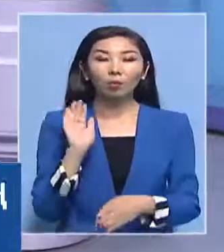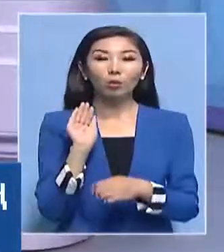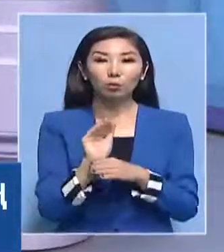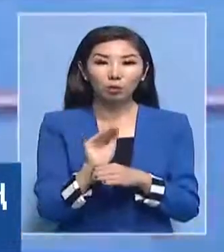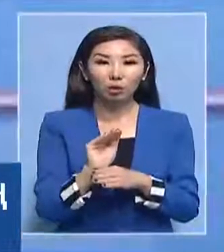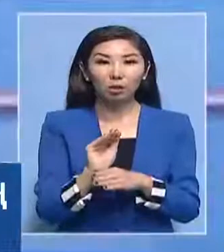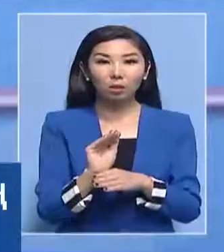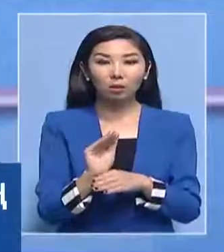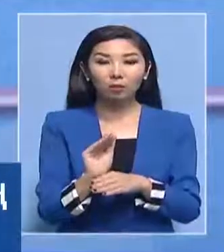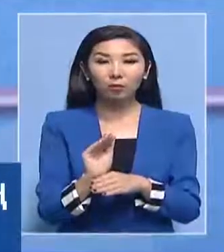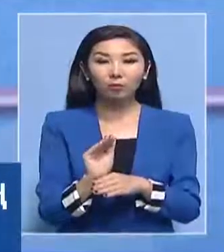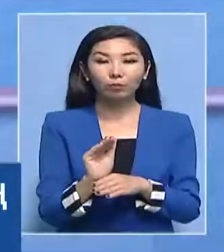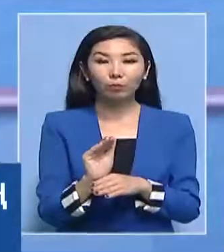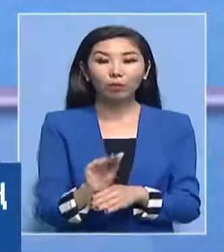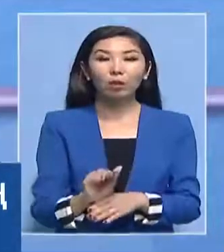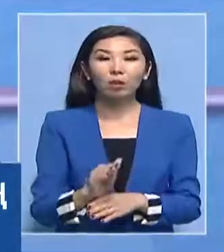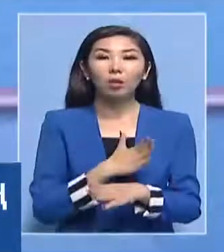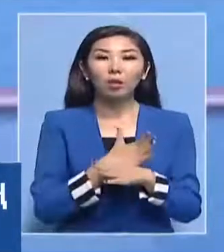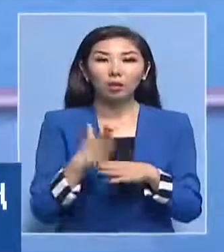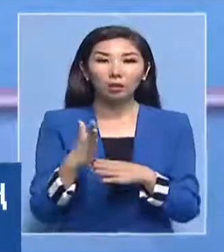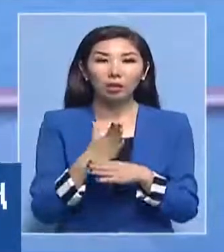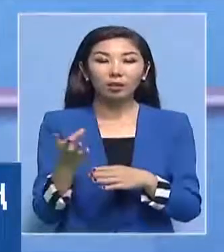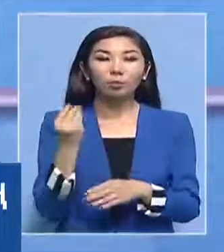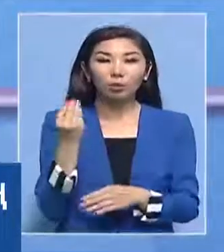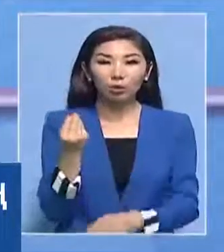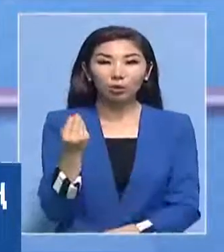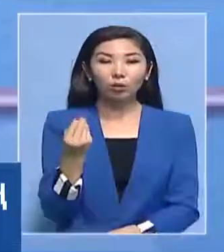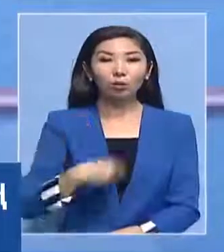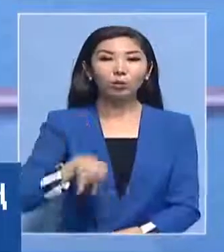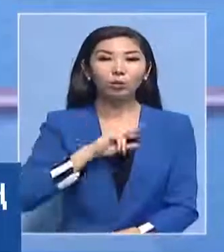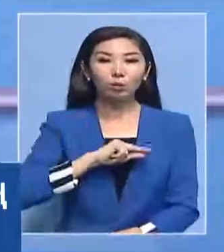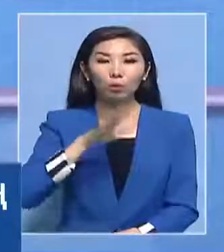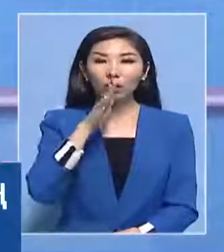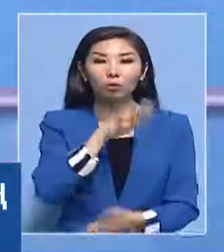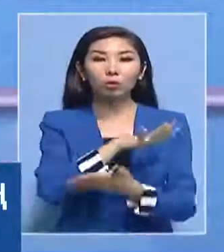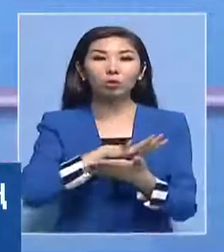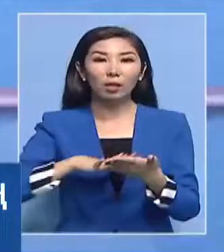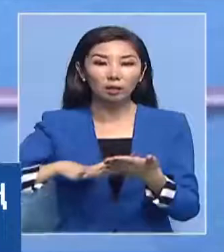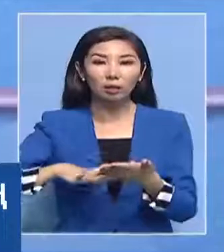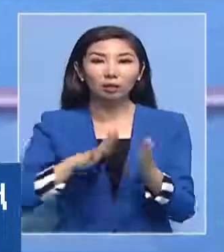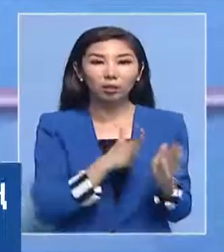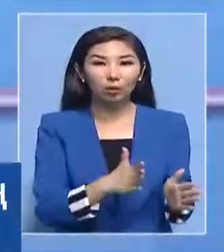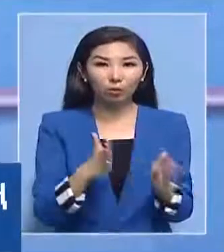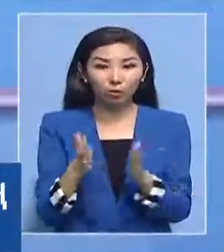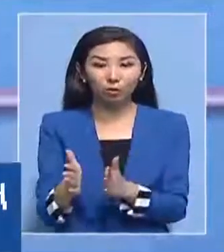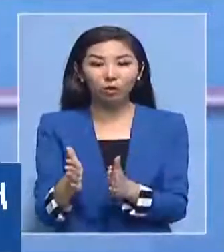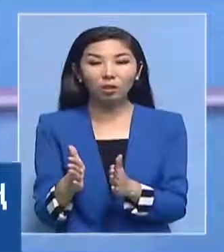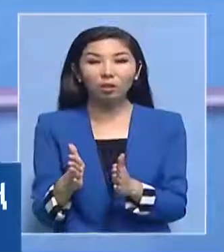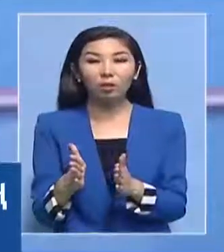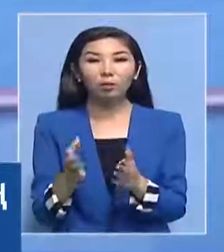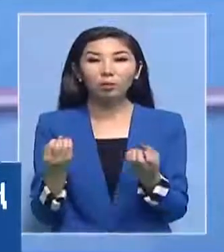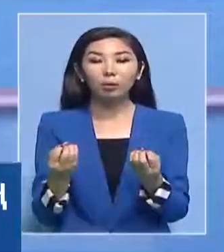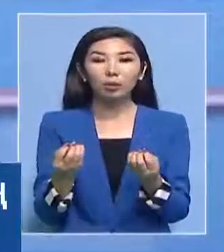ақыларды және үстеме ақыларды мөлшері жұмыс уақытының ұзақтығы реттелуі жөнінде